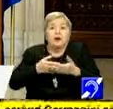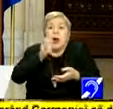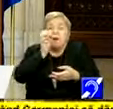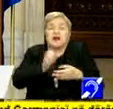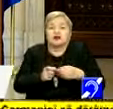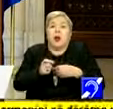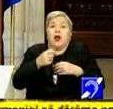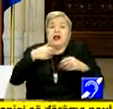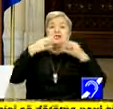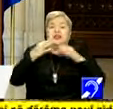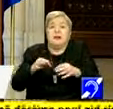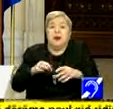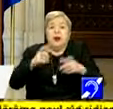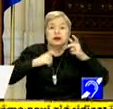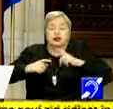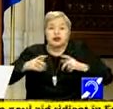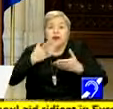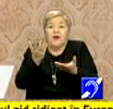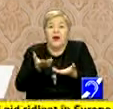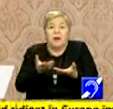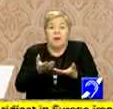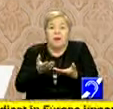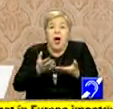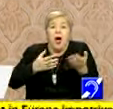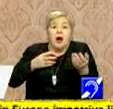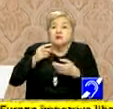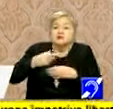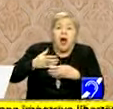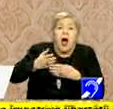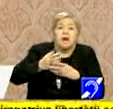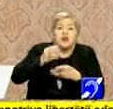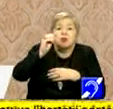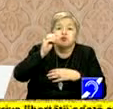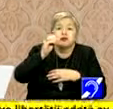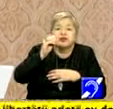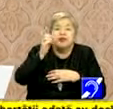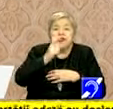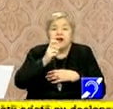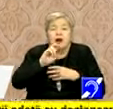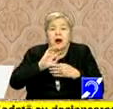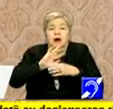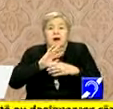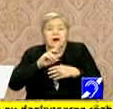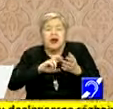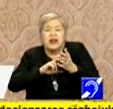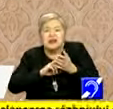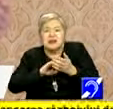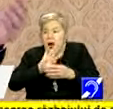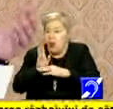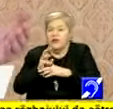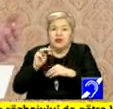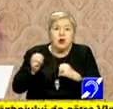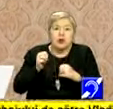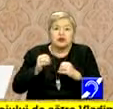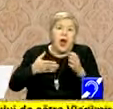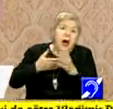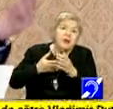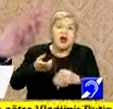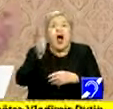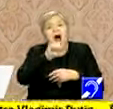crize. Nici nu am ieșit bine din criza provocată de pandemia de COVID din 2019 și am intrat într-o nouă criză.